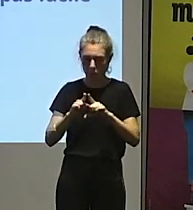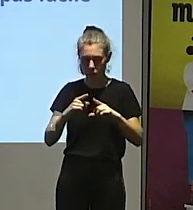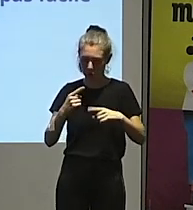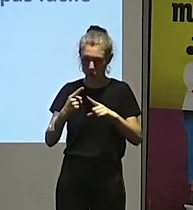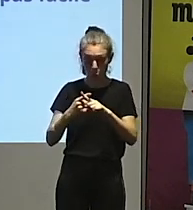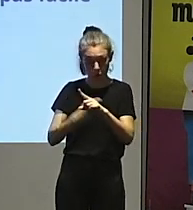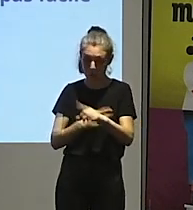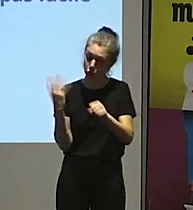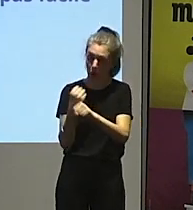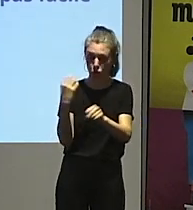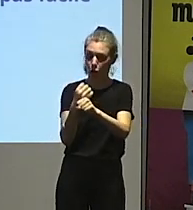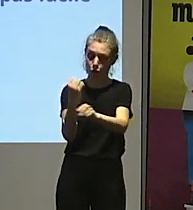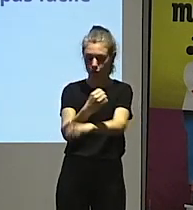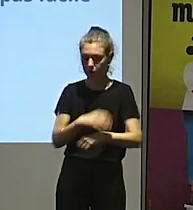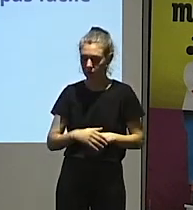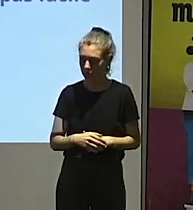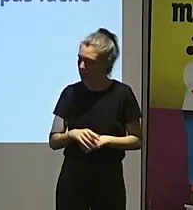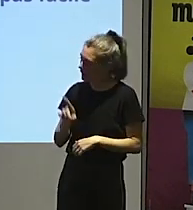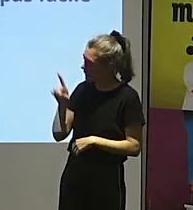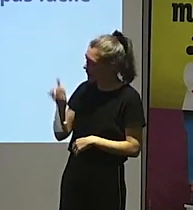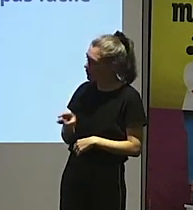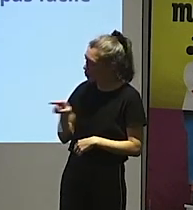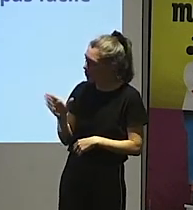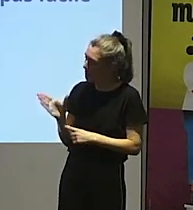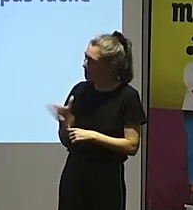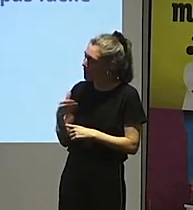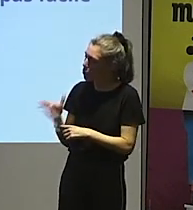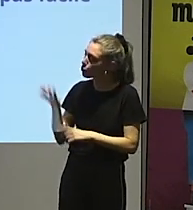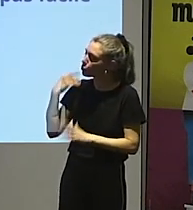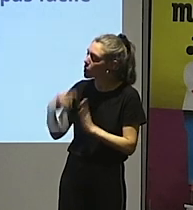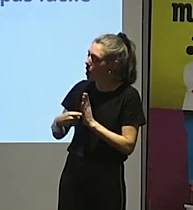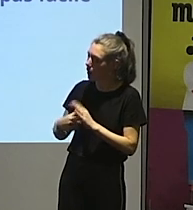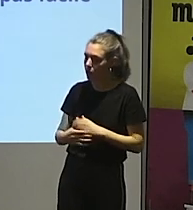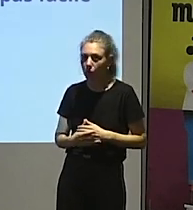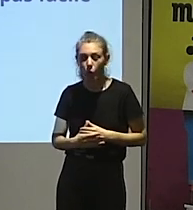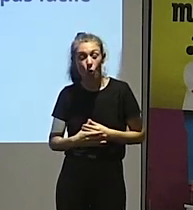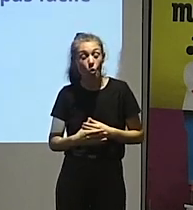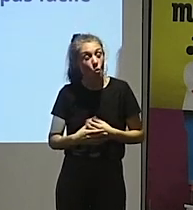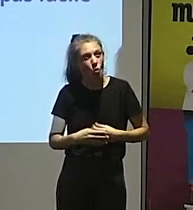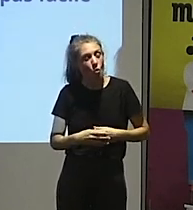plus. Et du coup, ça fait combien de temps que tu fais du ping-pong ? Ça fait